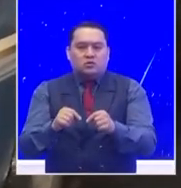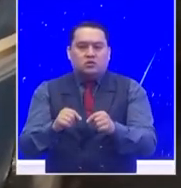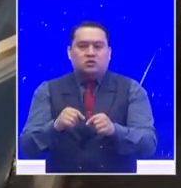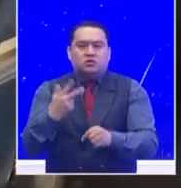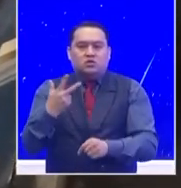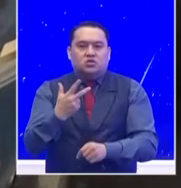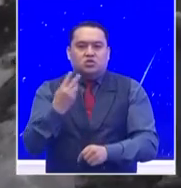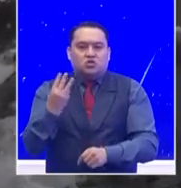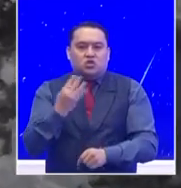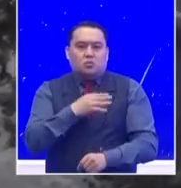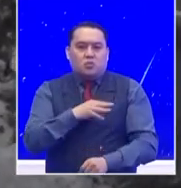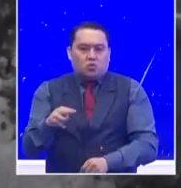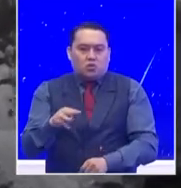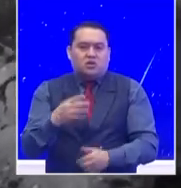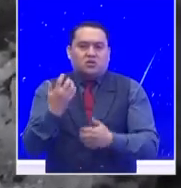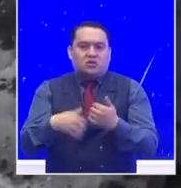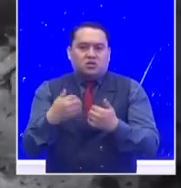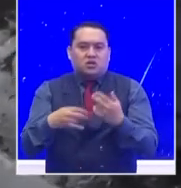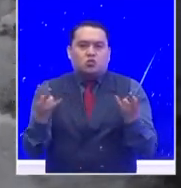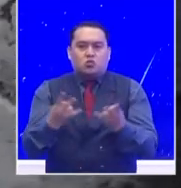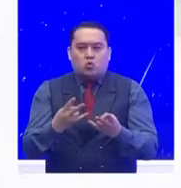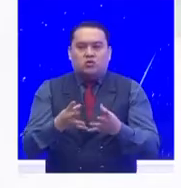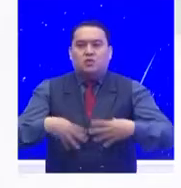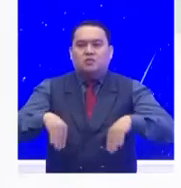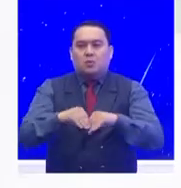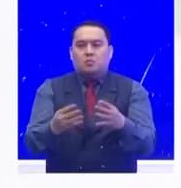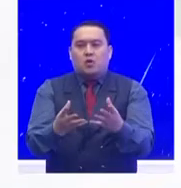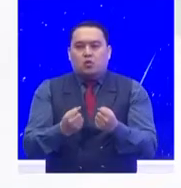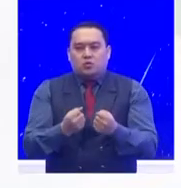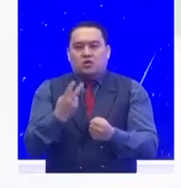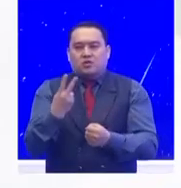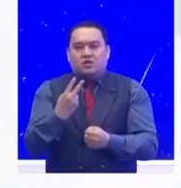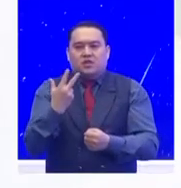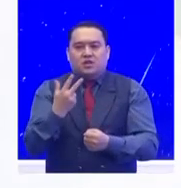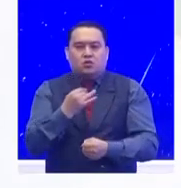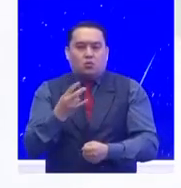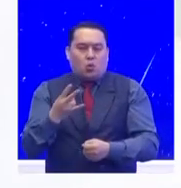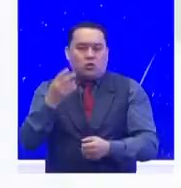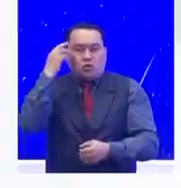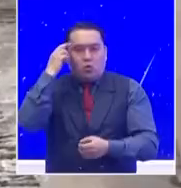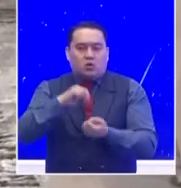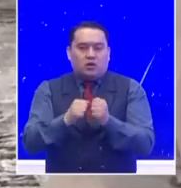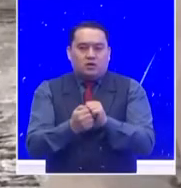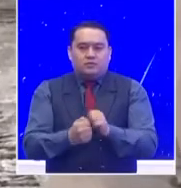за 3-4 минуты. В среднем каждая нуждающаяся семья получила по 2-3 тонны твердого